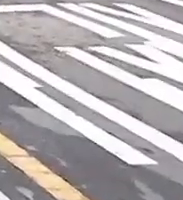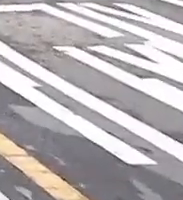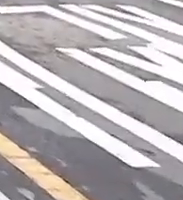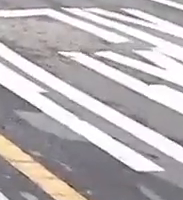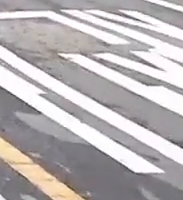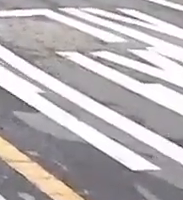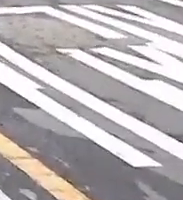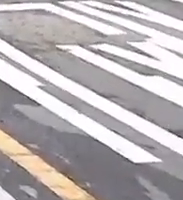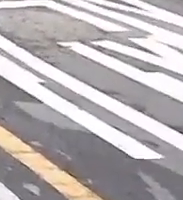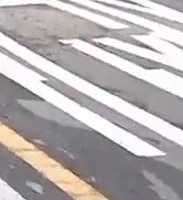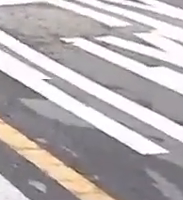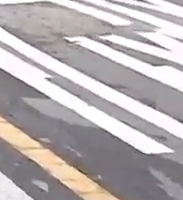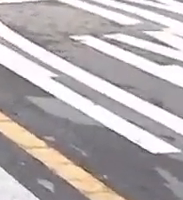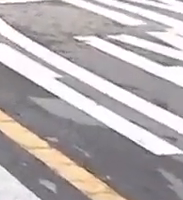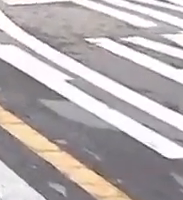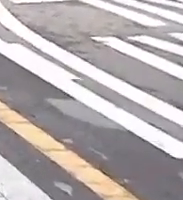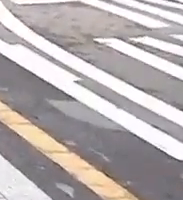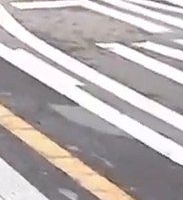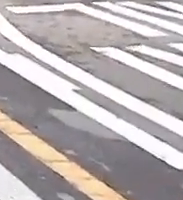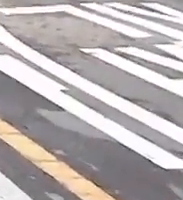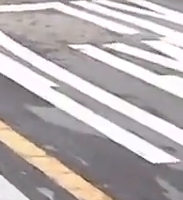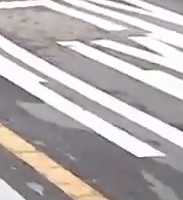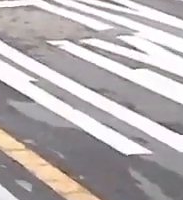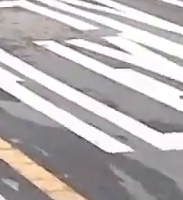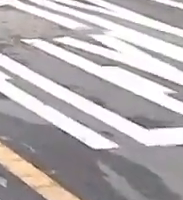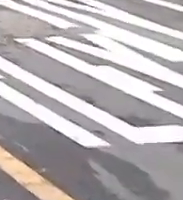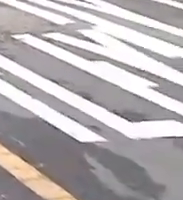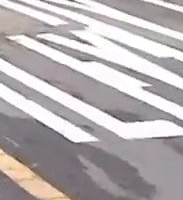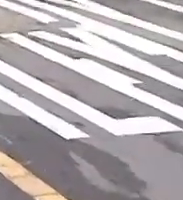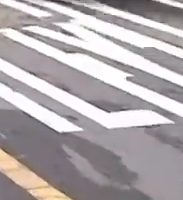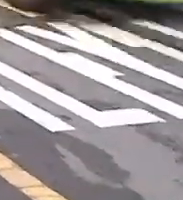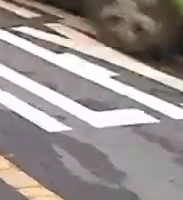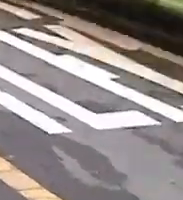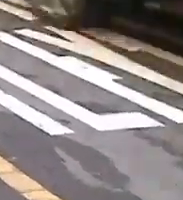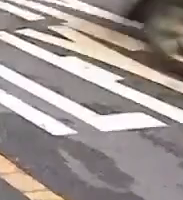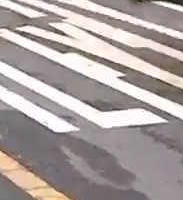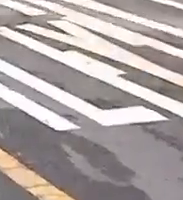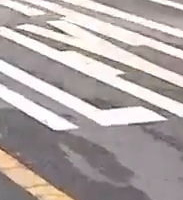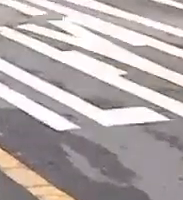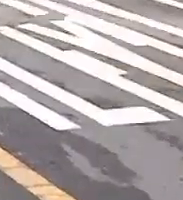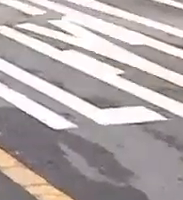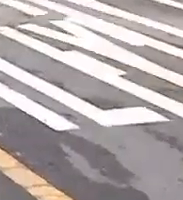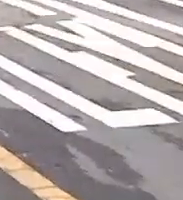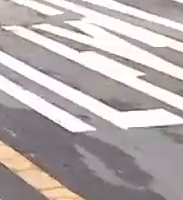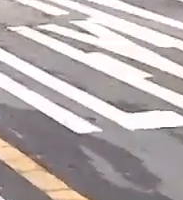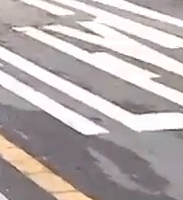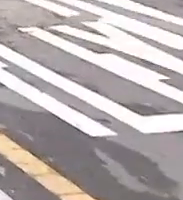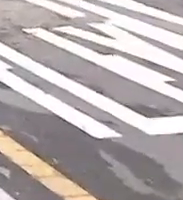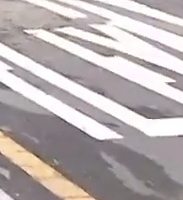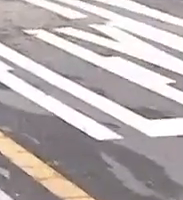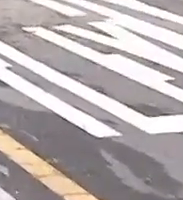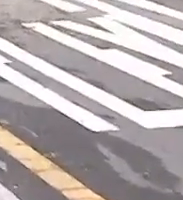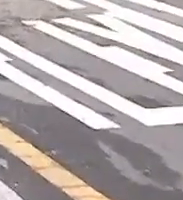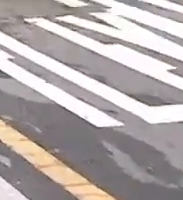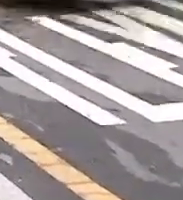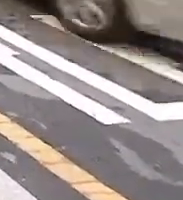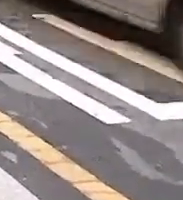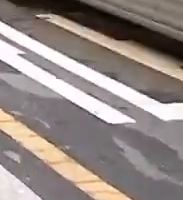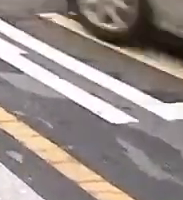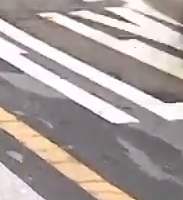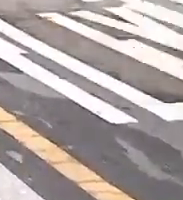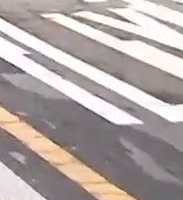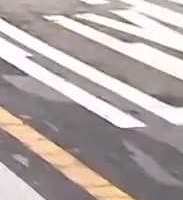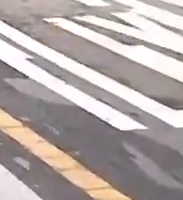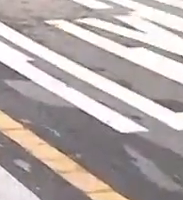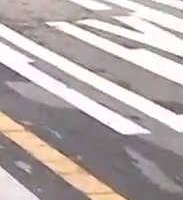날씨가 이어지고 있습니다. 덥게 따뜻하게 옷 입고 나오시길 바라겠습니다. 어제 대검 국감에서 윤석열 검찰총장이